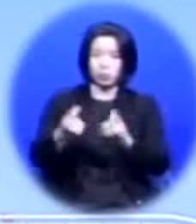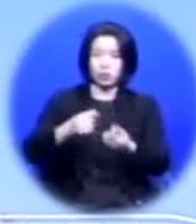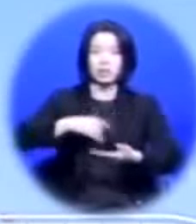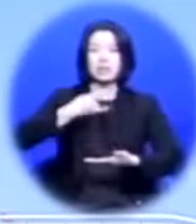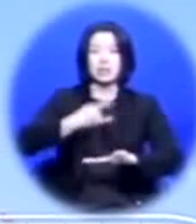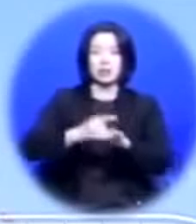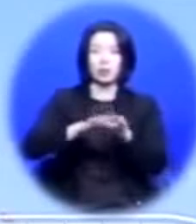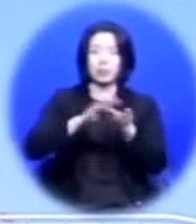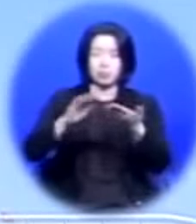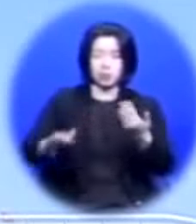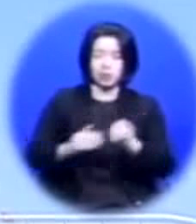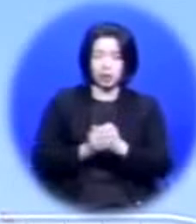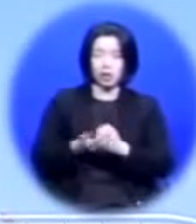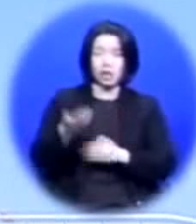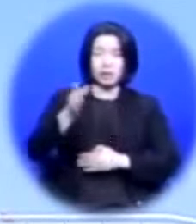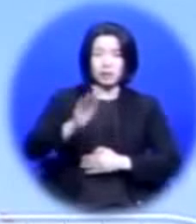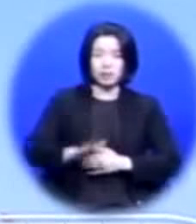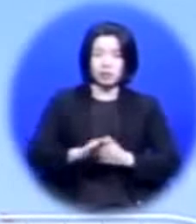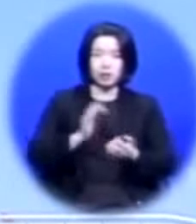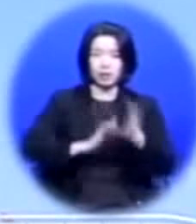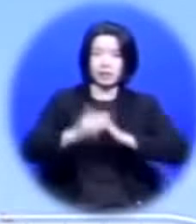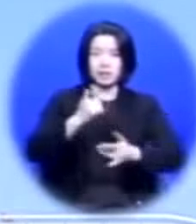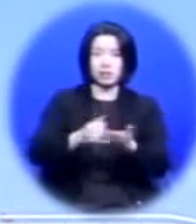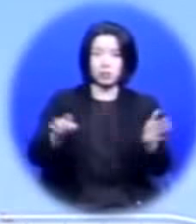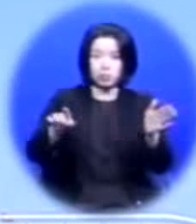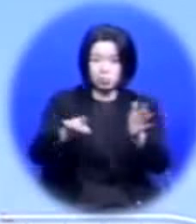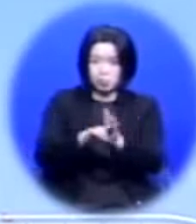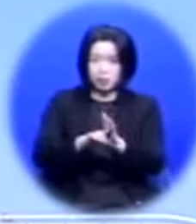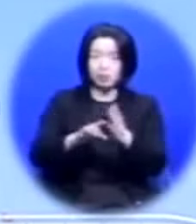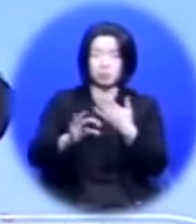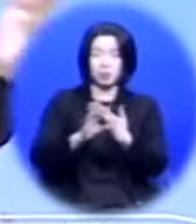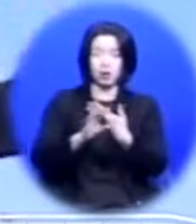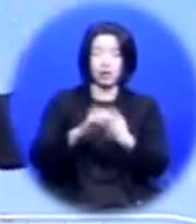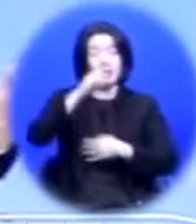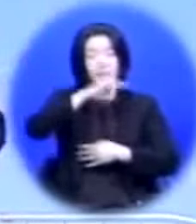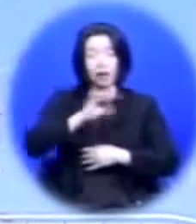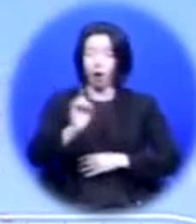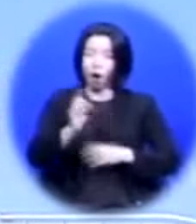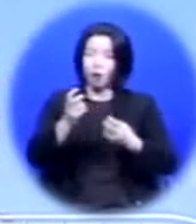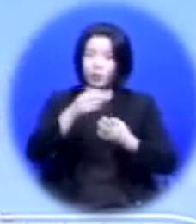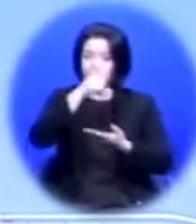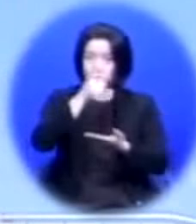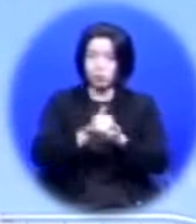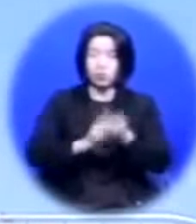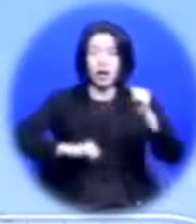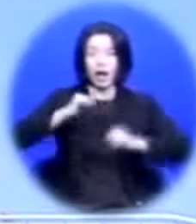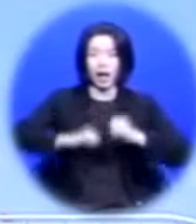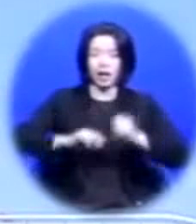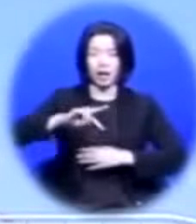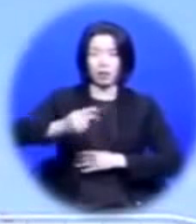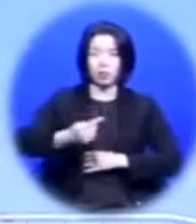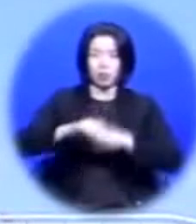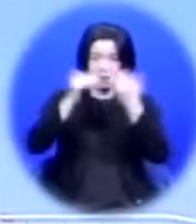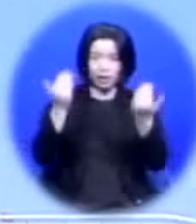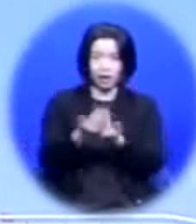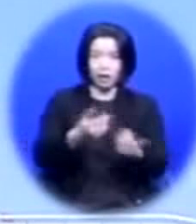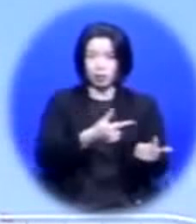의롭 그런데 예수 믿으면 그냥 어떤 죄를 지어도 다